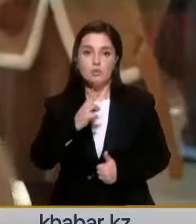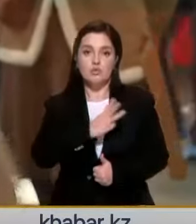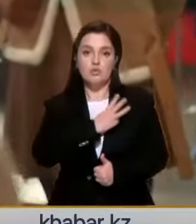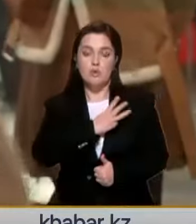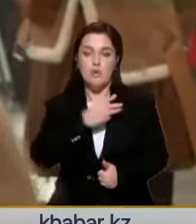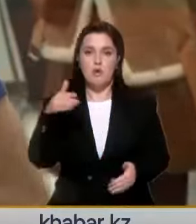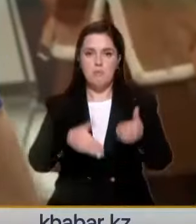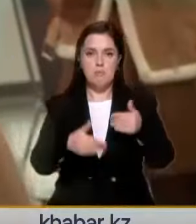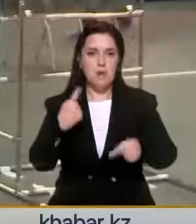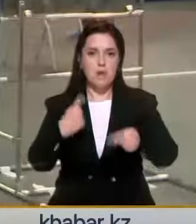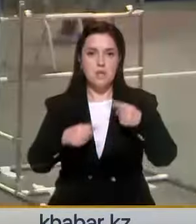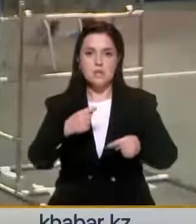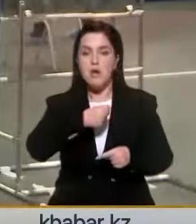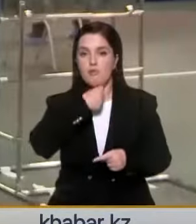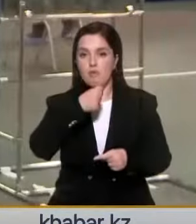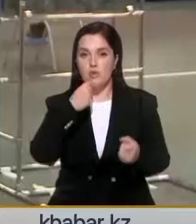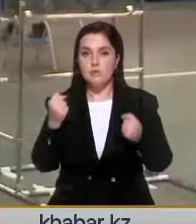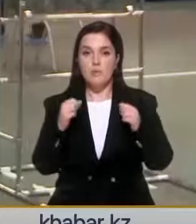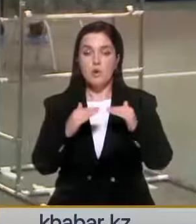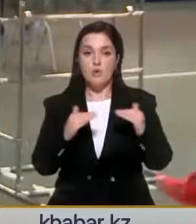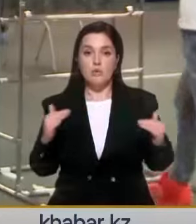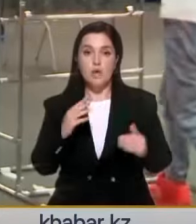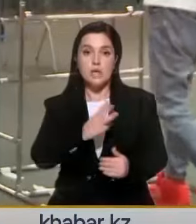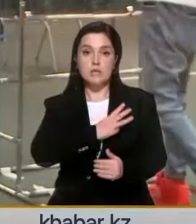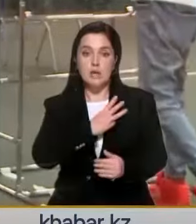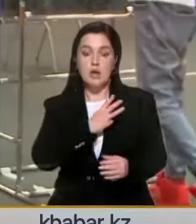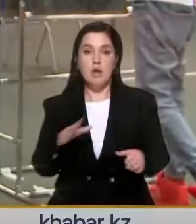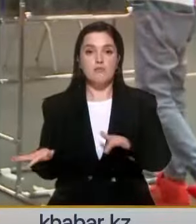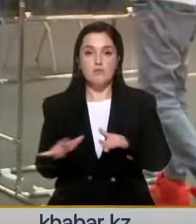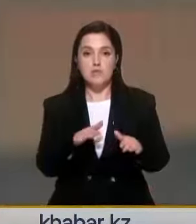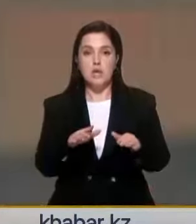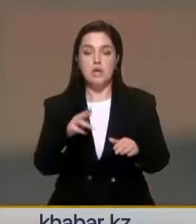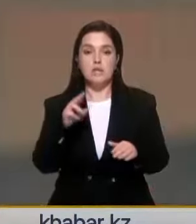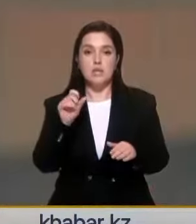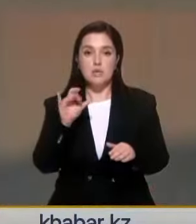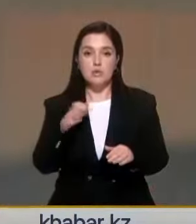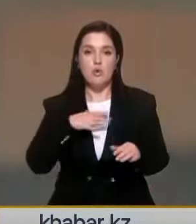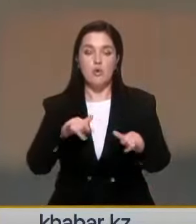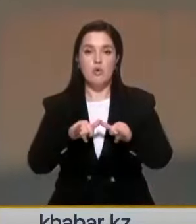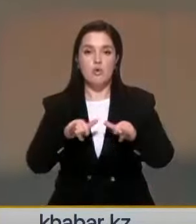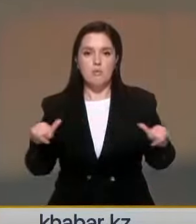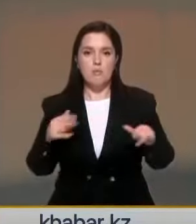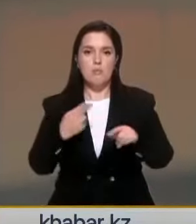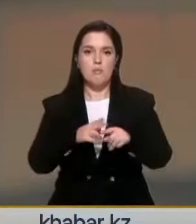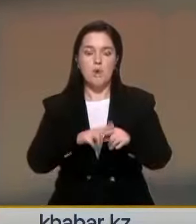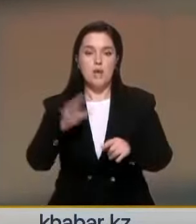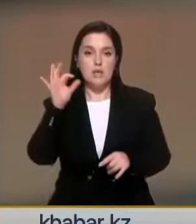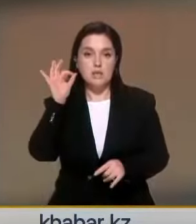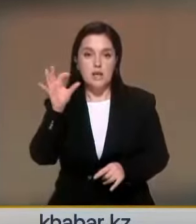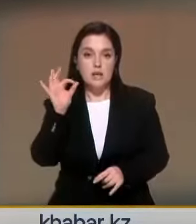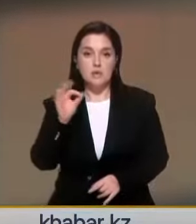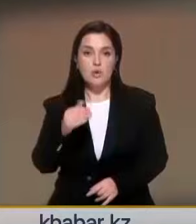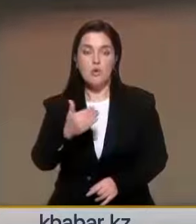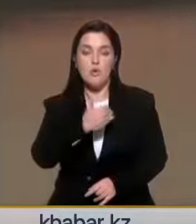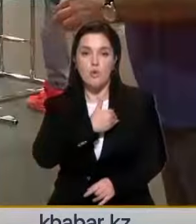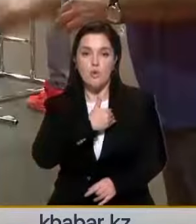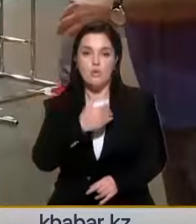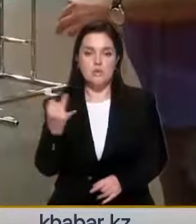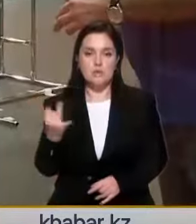разных возрастов и спортивных уровней инициаторы движения Дарт стремятся расширить географию данного вида спорта в стране и создать определён